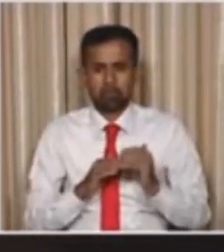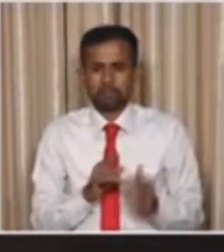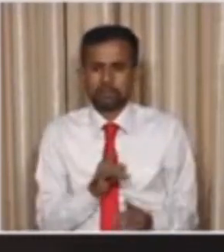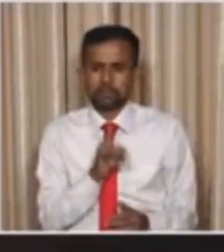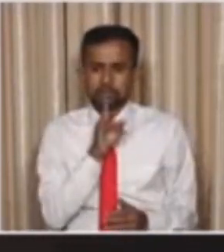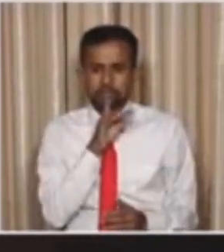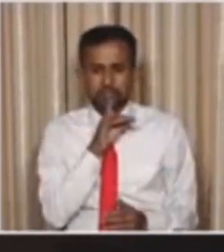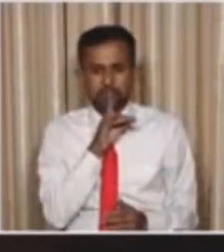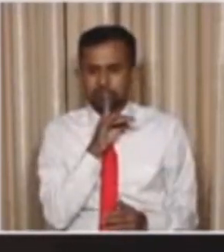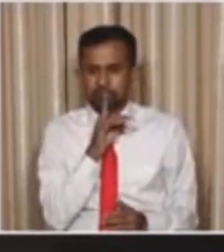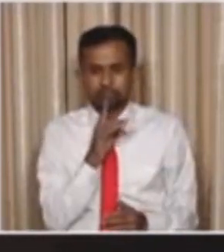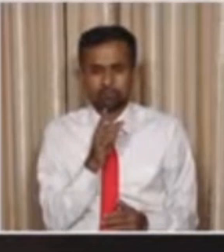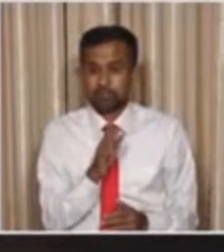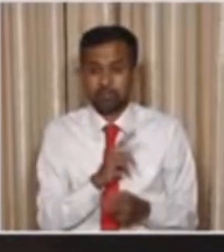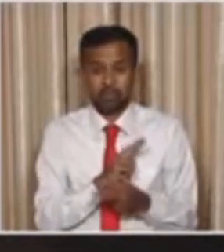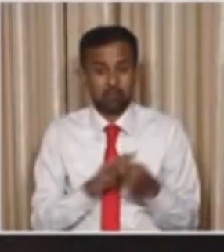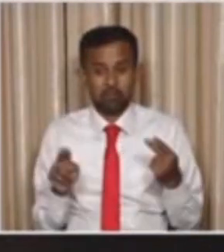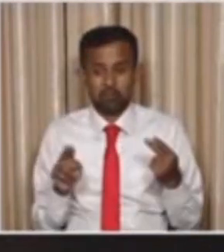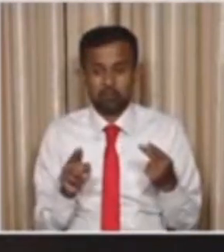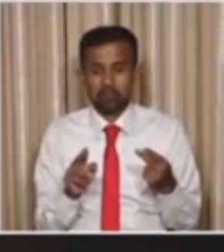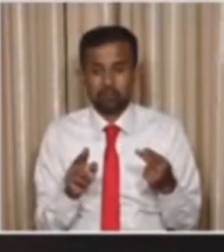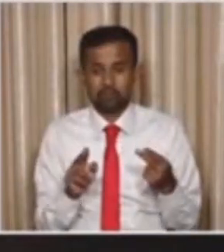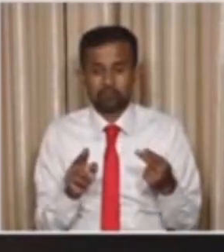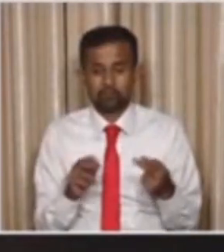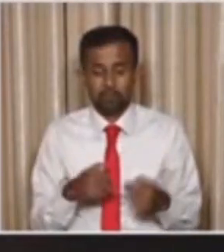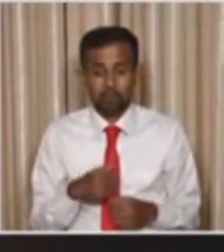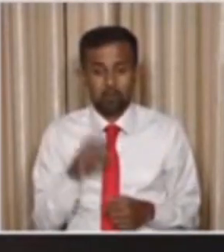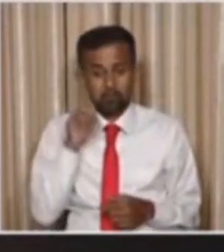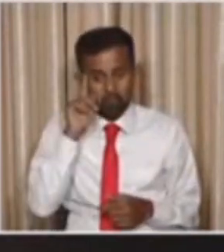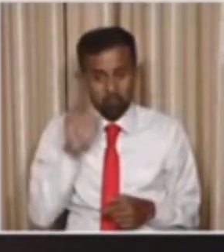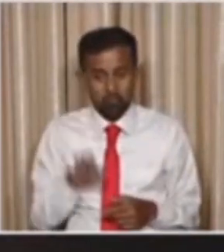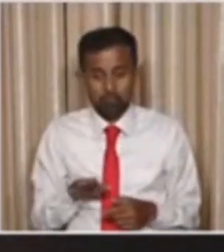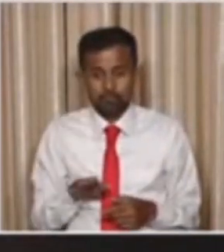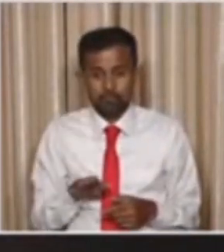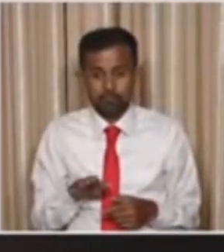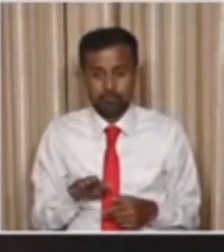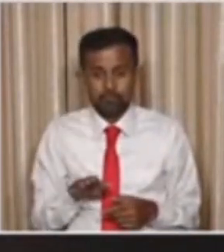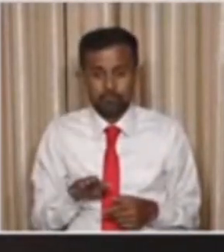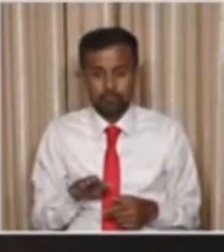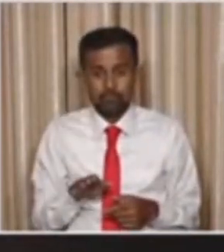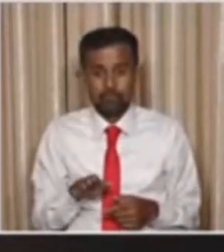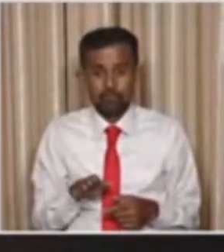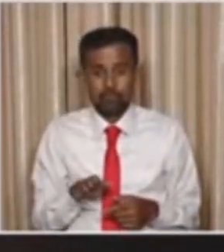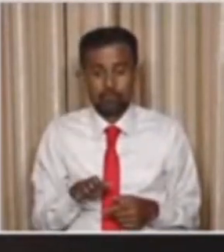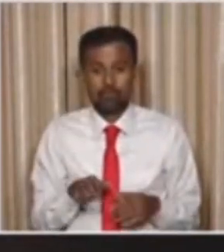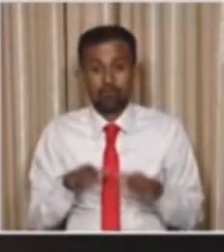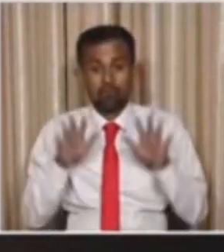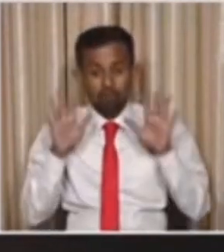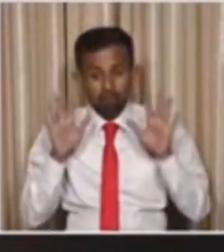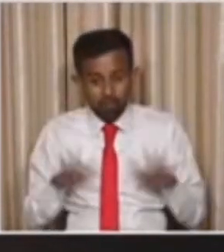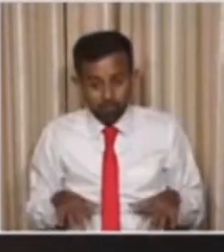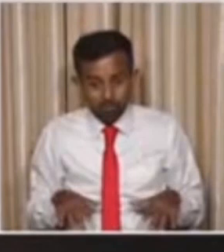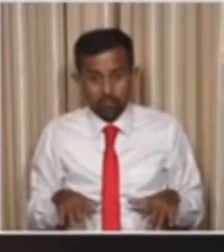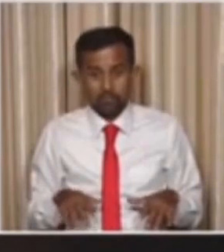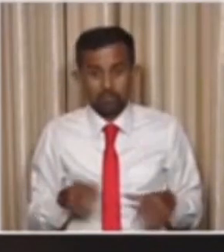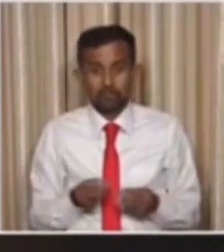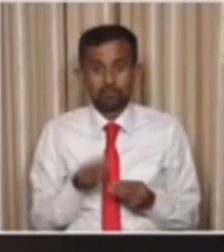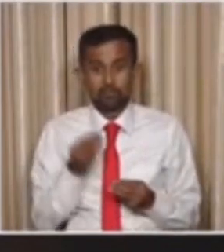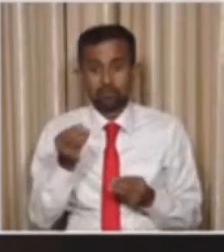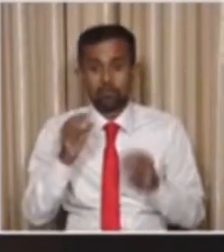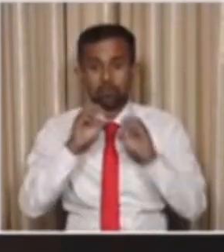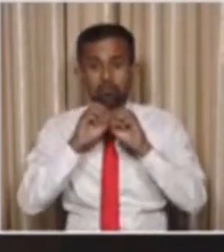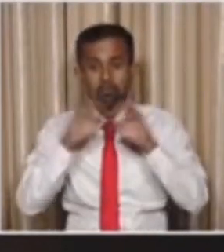විලිලැජ්ජා සාගත පුජ්‍යලය වෙන්න එපා කියන ගමන් අපි බලාපොරොත්තු වෙනවාද මේ අවසානයේදී ලබා දෙන